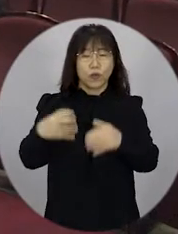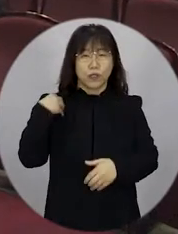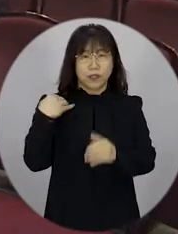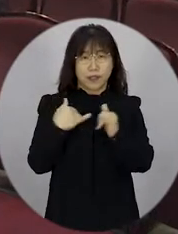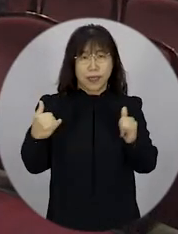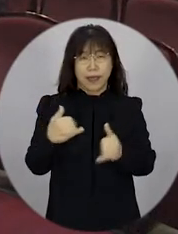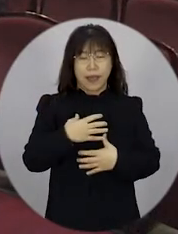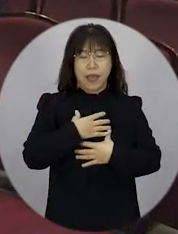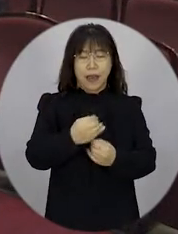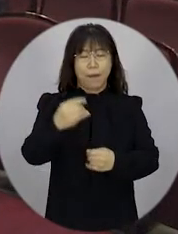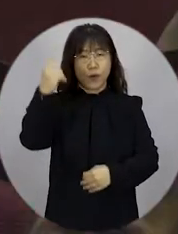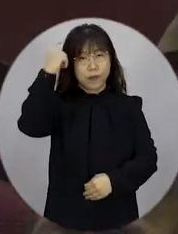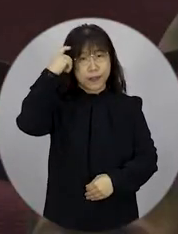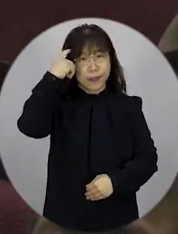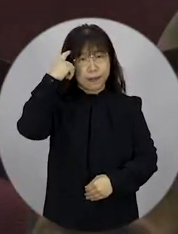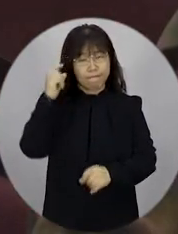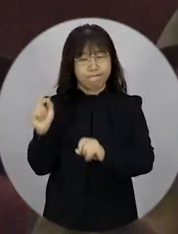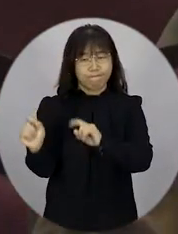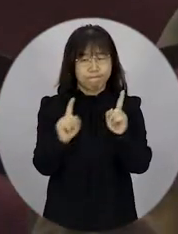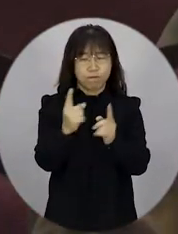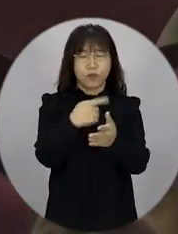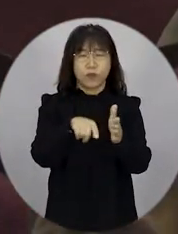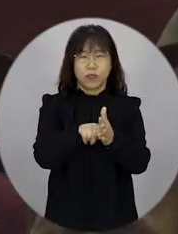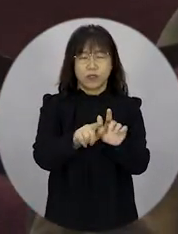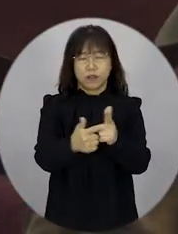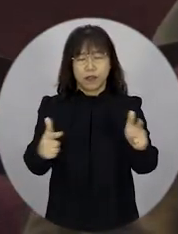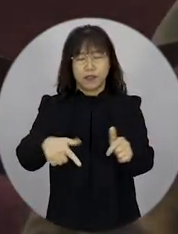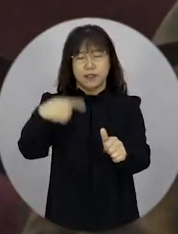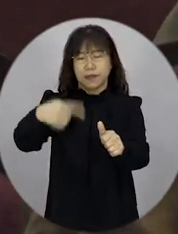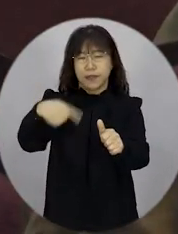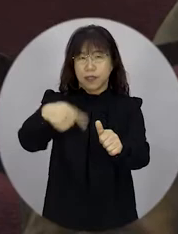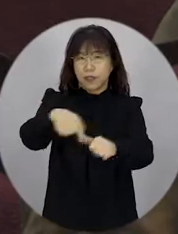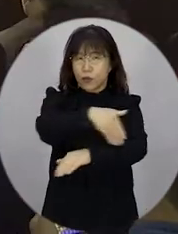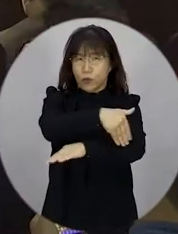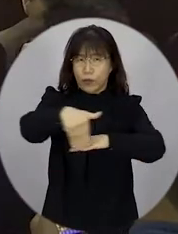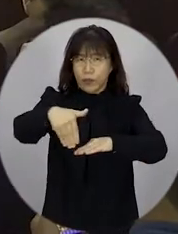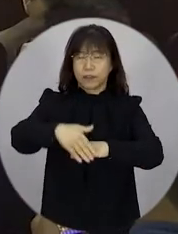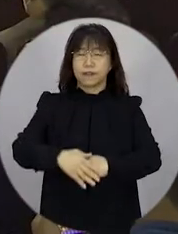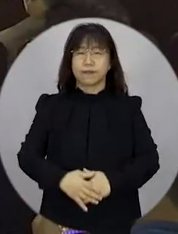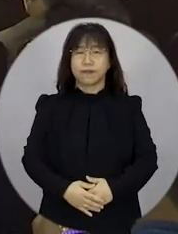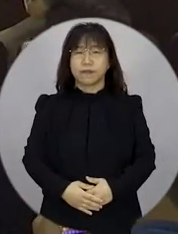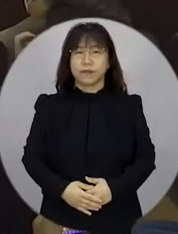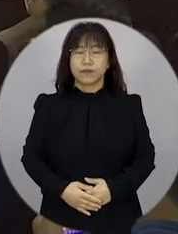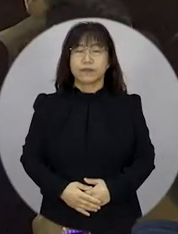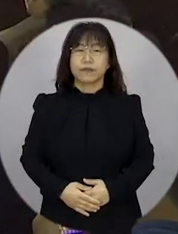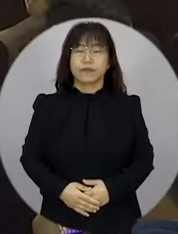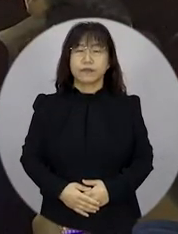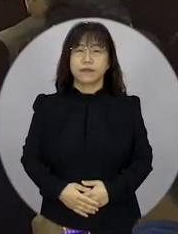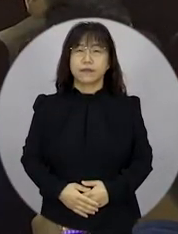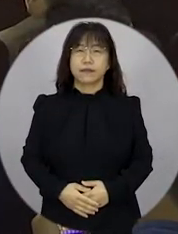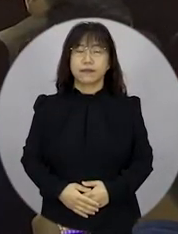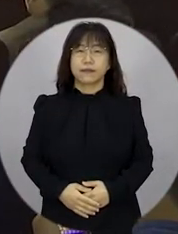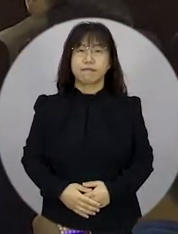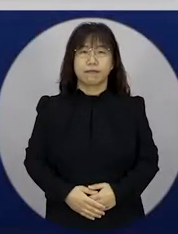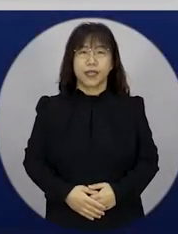안보의식은 물론 구민의 안보의식 함양을 위한 다양한 강연이나 행사를 마련한다는 방침입니다.